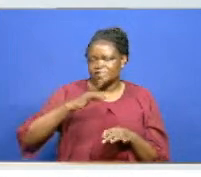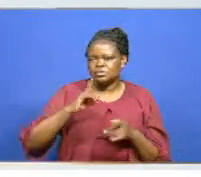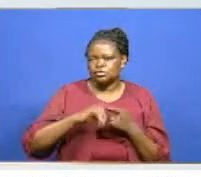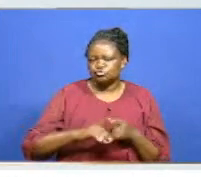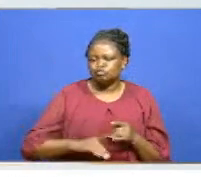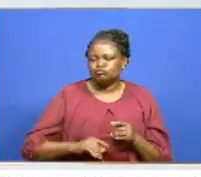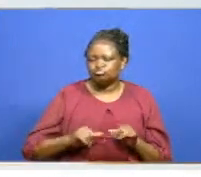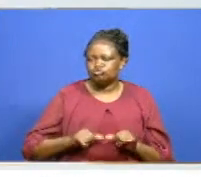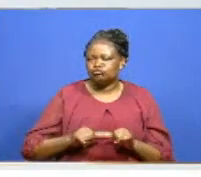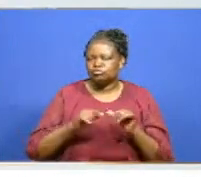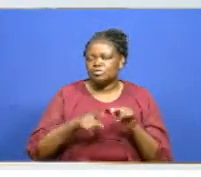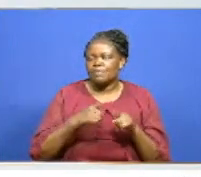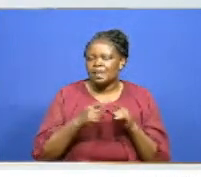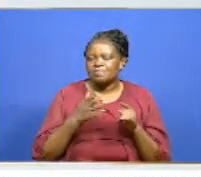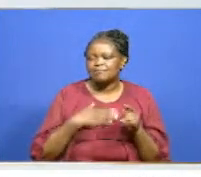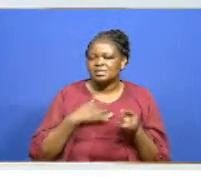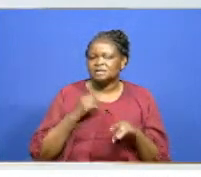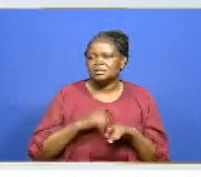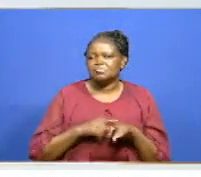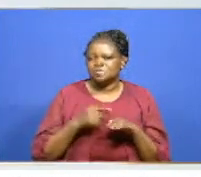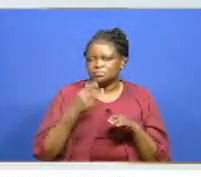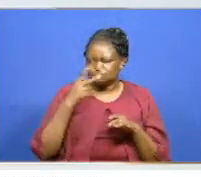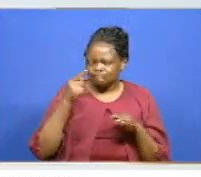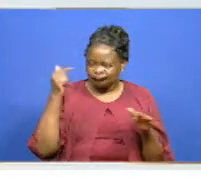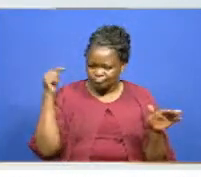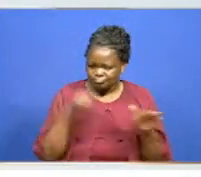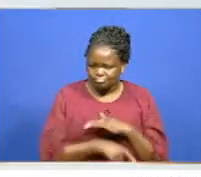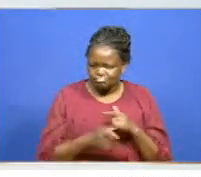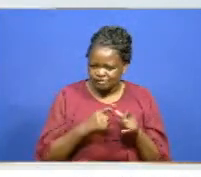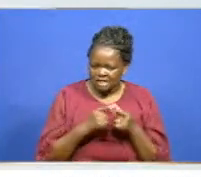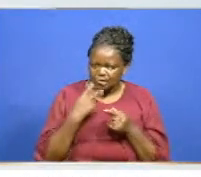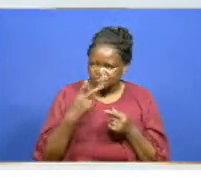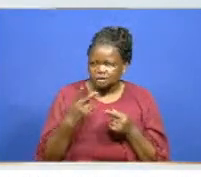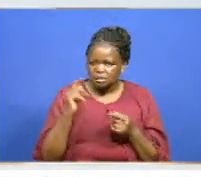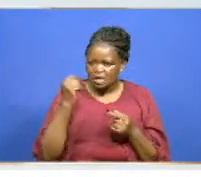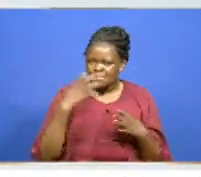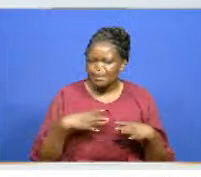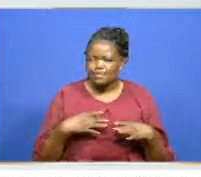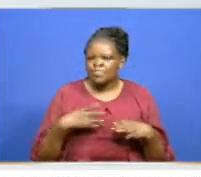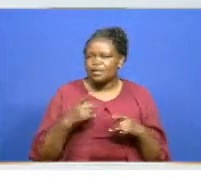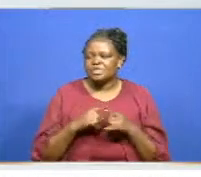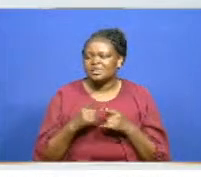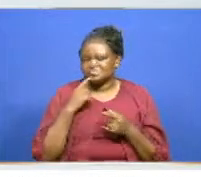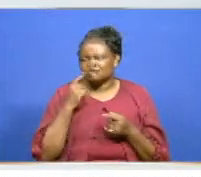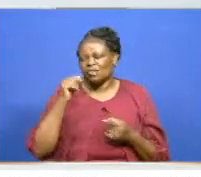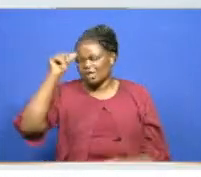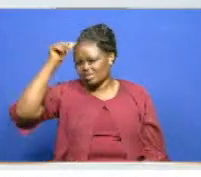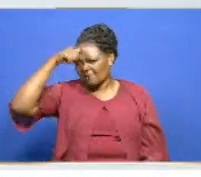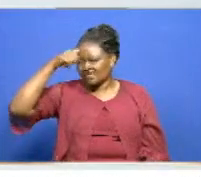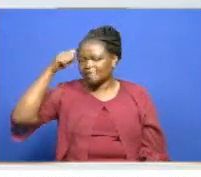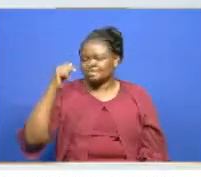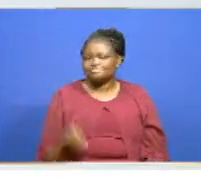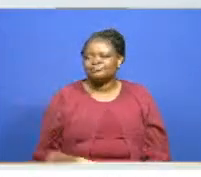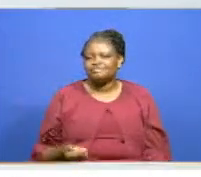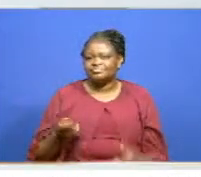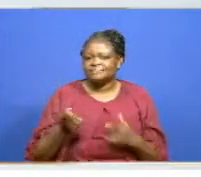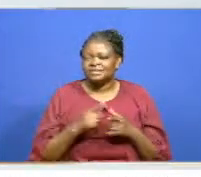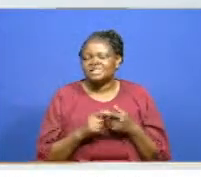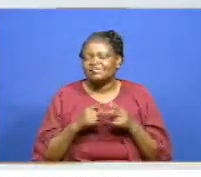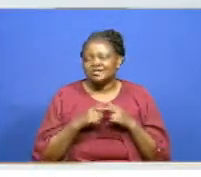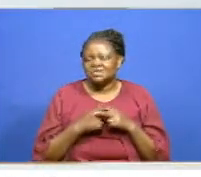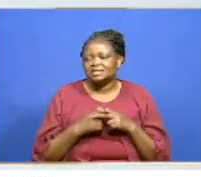kujiendeleza. Lakini kwangu mimi nikiona kwa undani na vile navyotazama Wakenya wameweza kujanjaruka, wameanza kuangalia